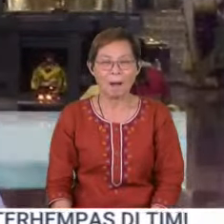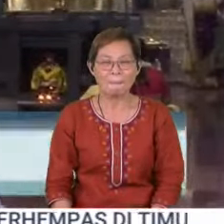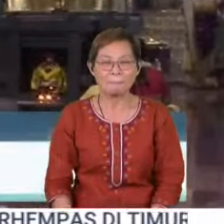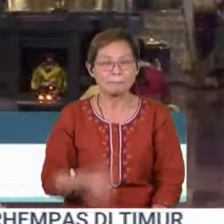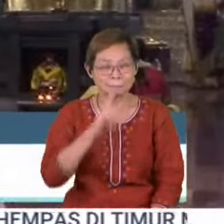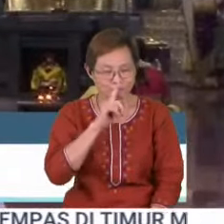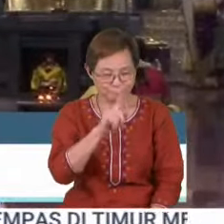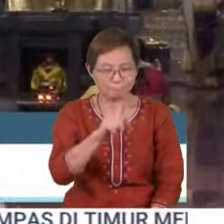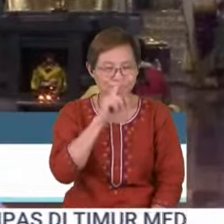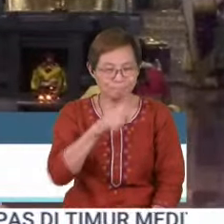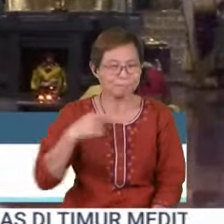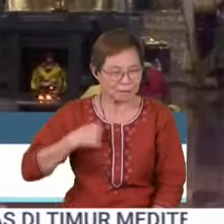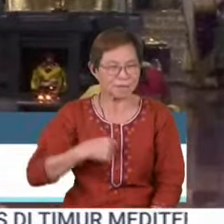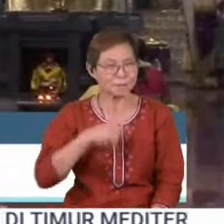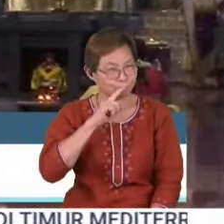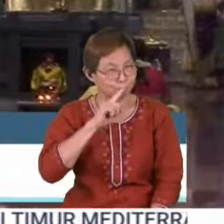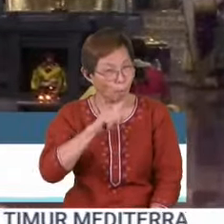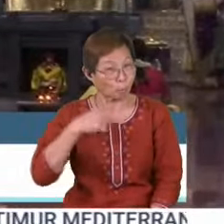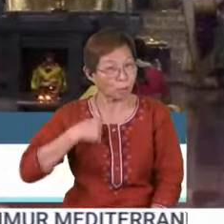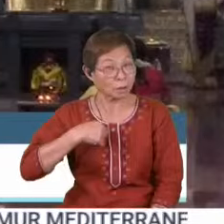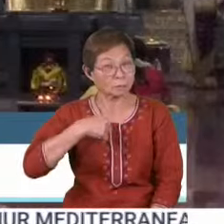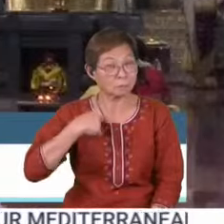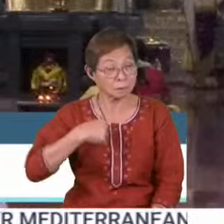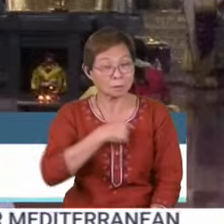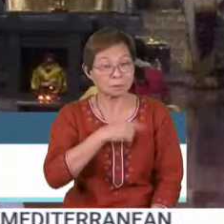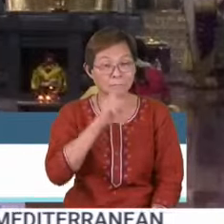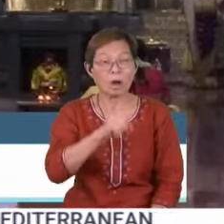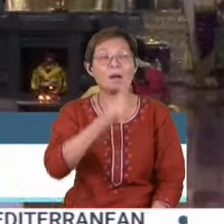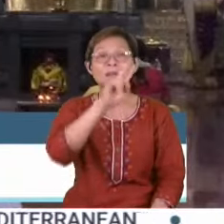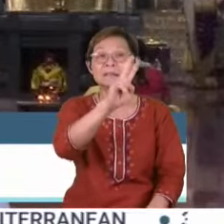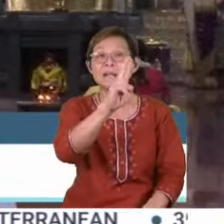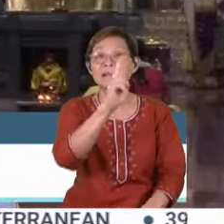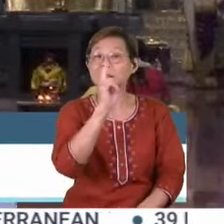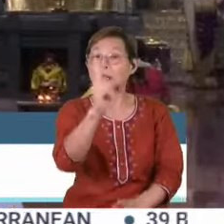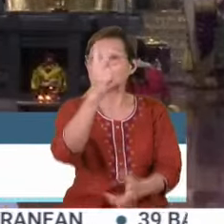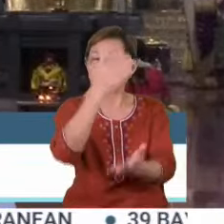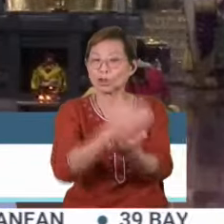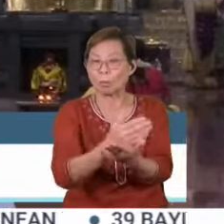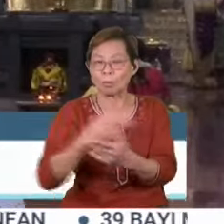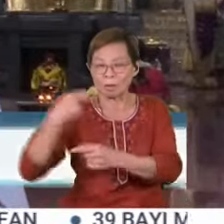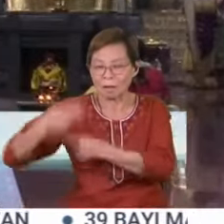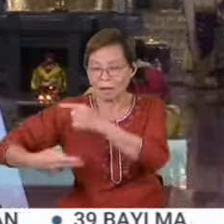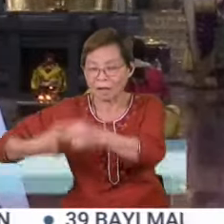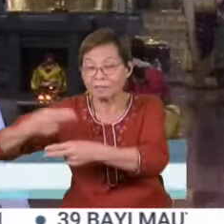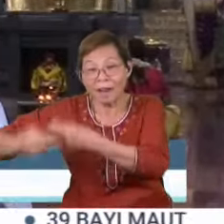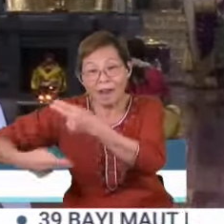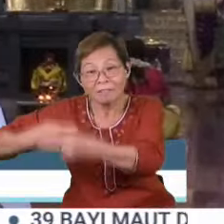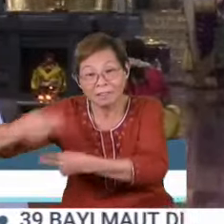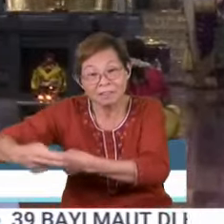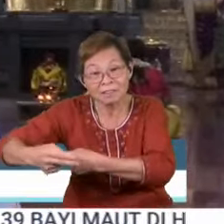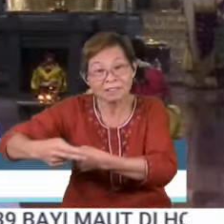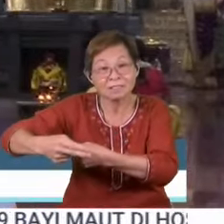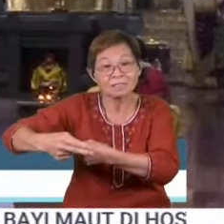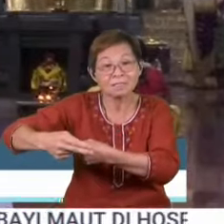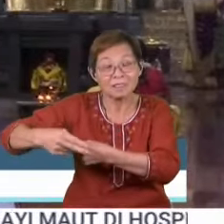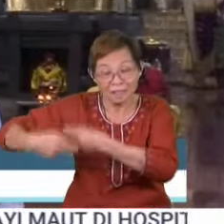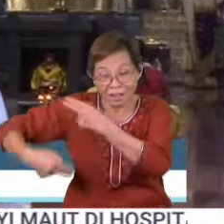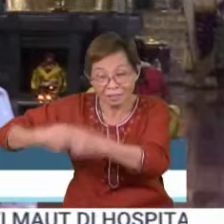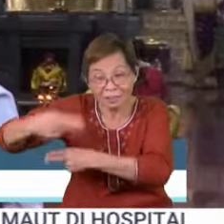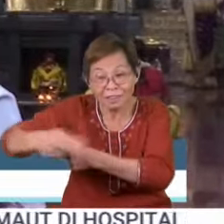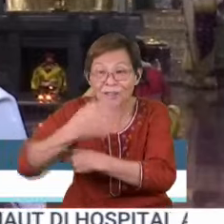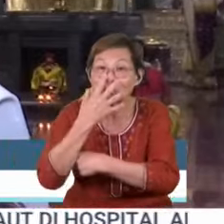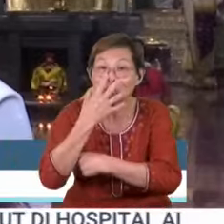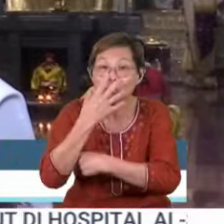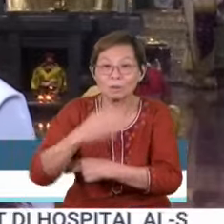Dan memang kita ni merupakan second stop dalam kita punya heritage trail di Seremban.